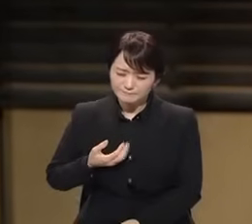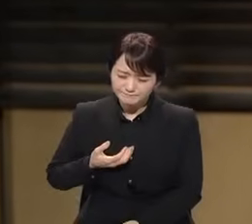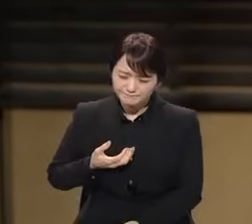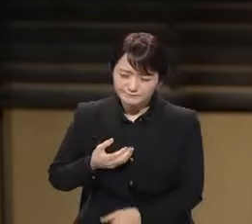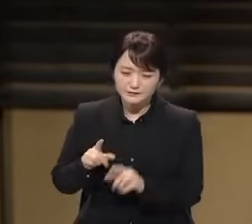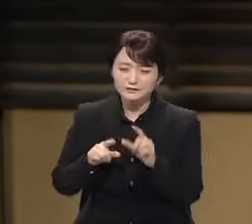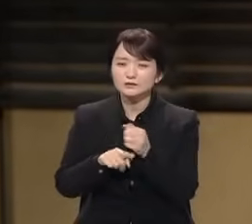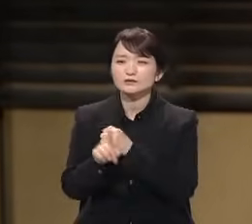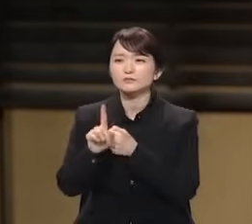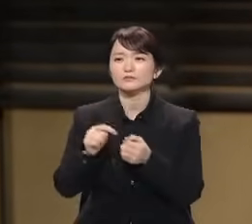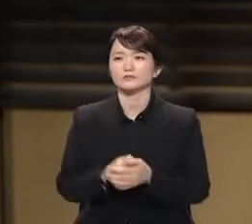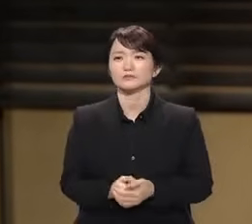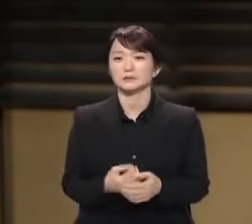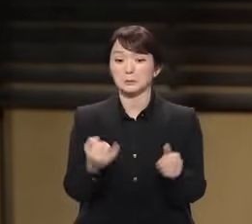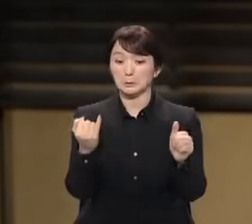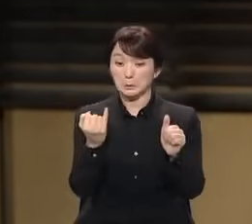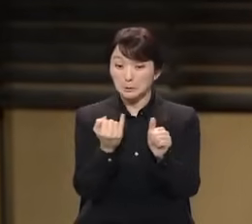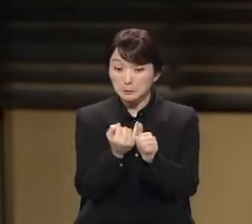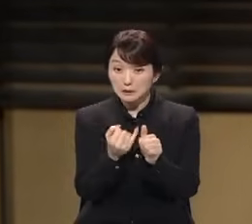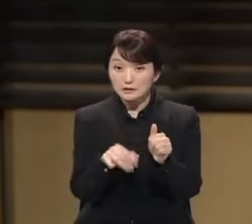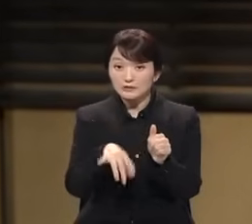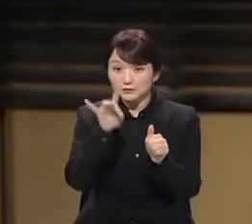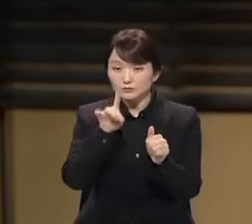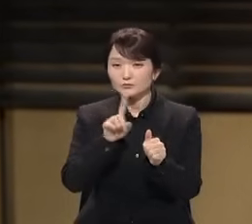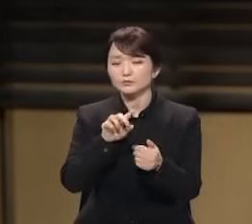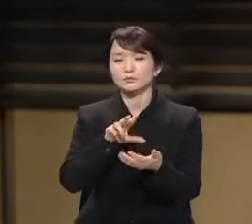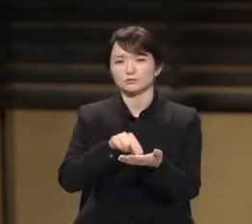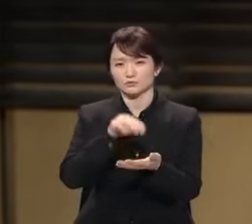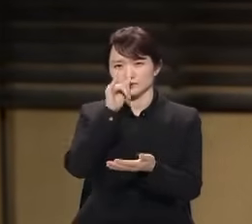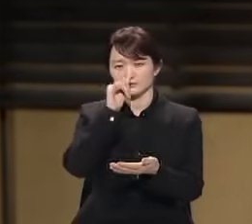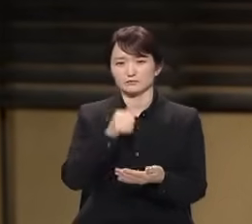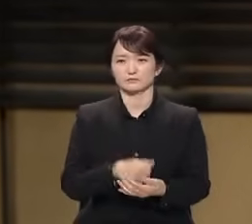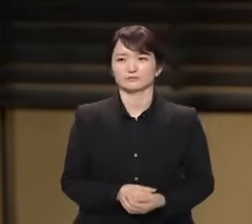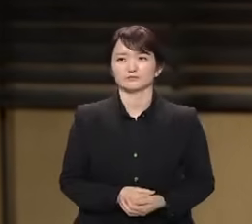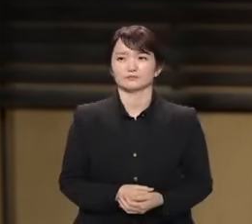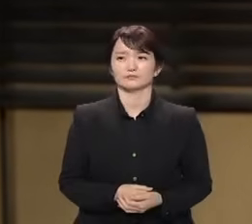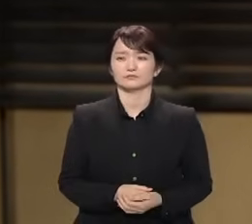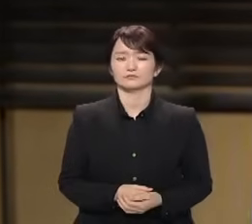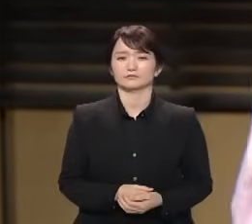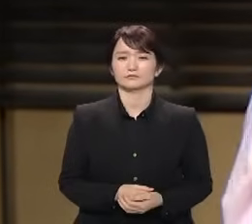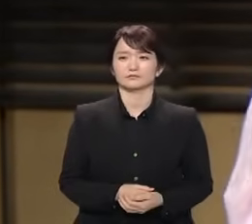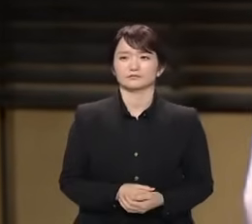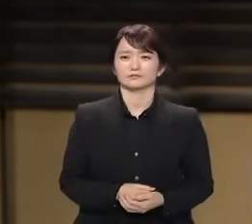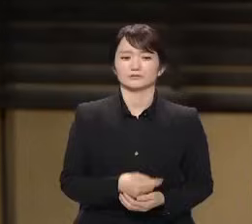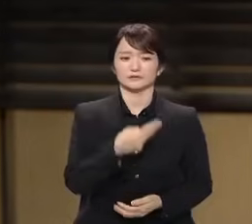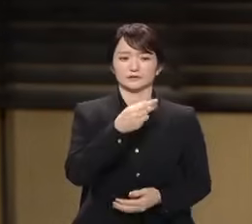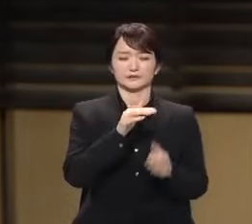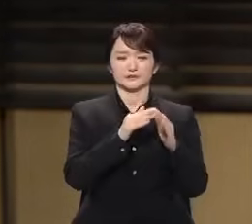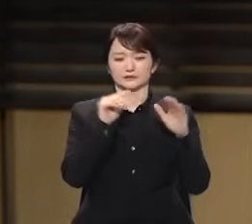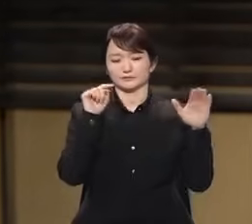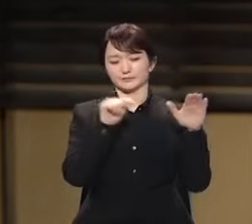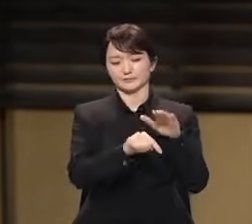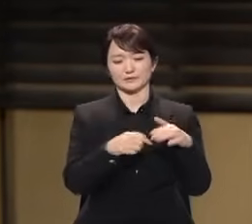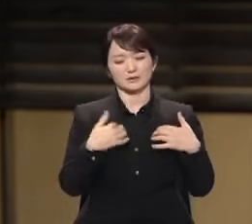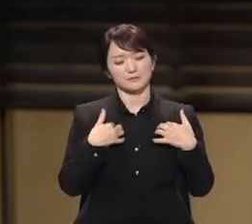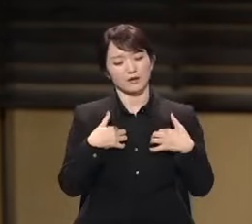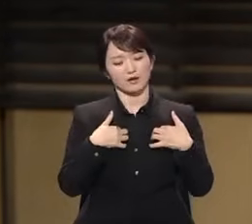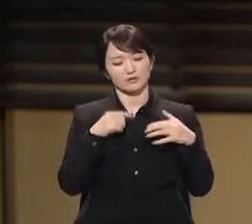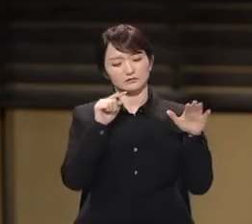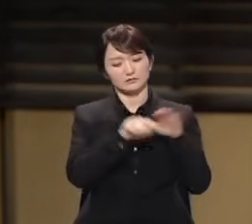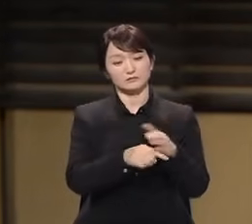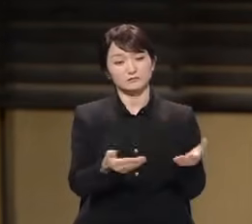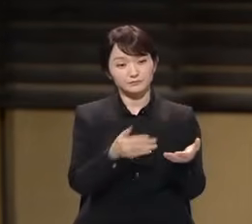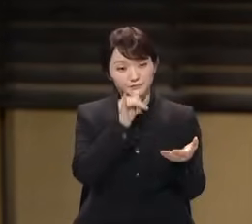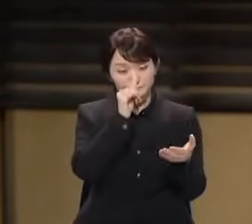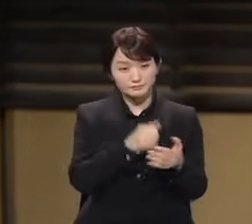하면 결혼하지 얼마 안 됐을 때 사실 또 문제가 좀 있었다고 해요. 이 친 그 시가에 가서 명절 때 일을 좀 하고 있는데